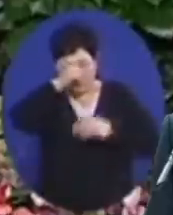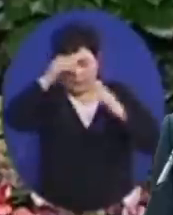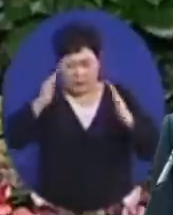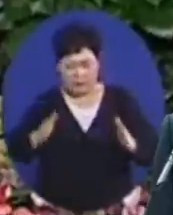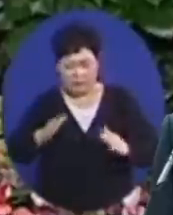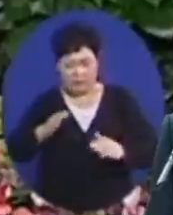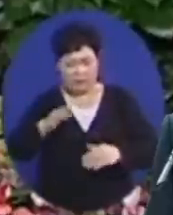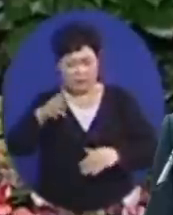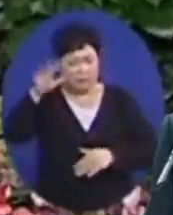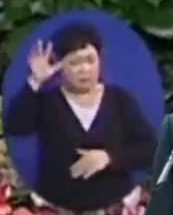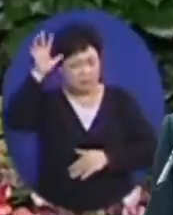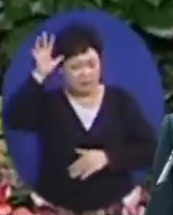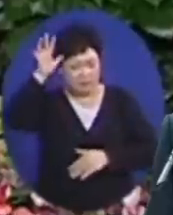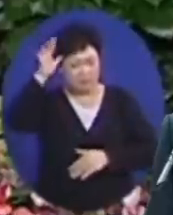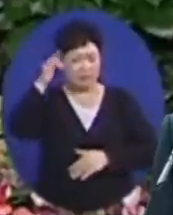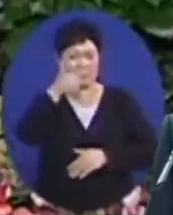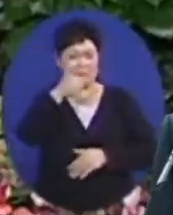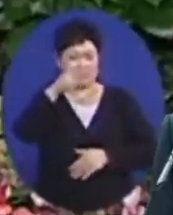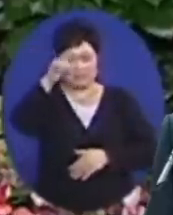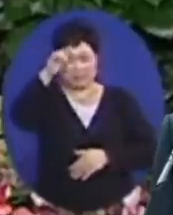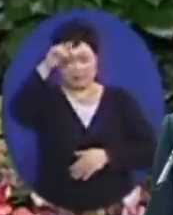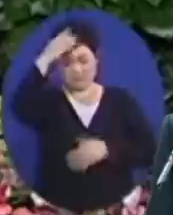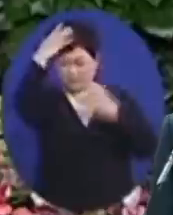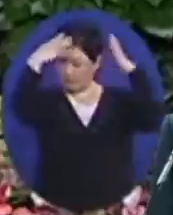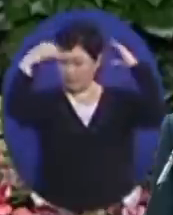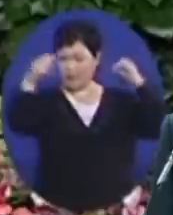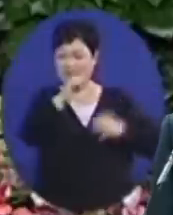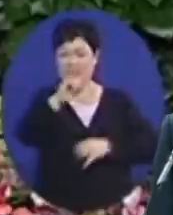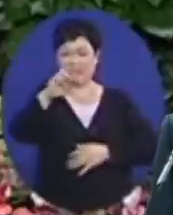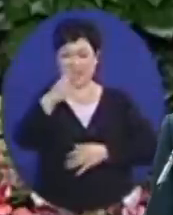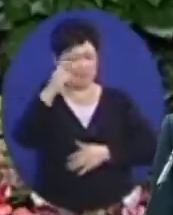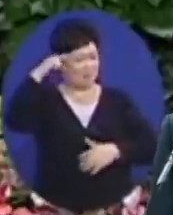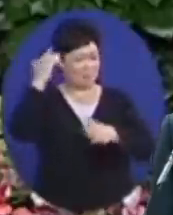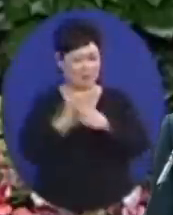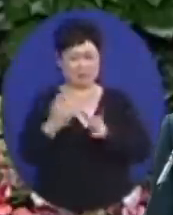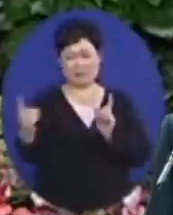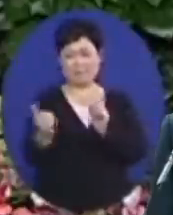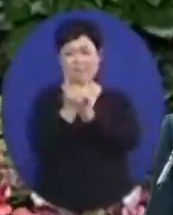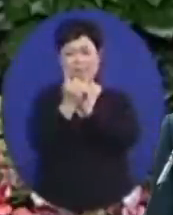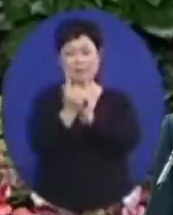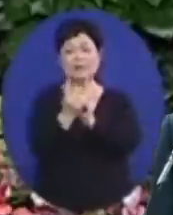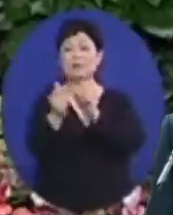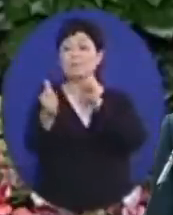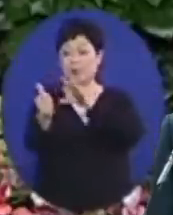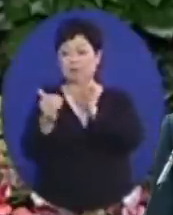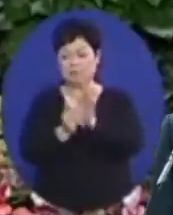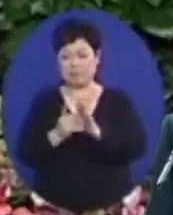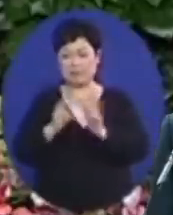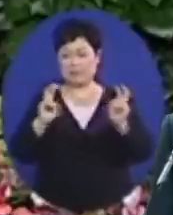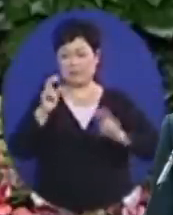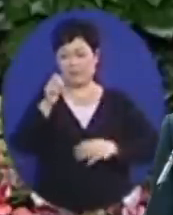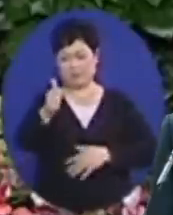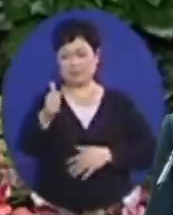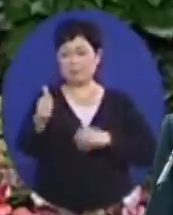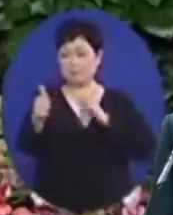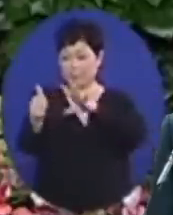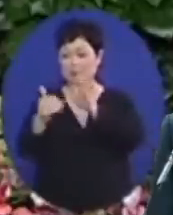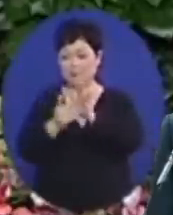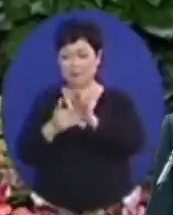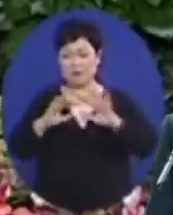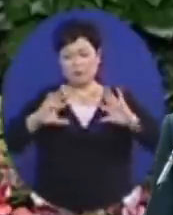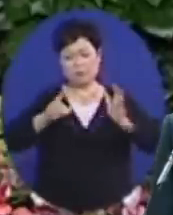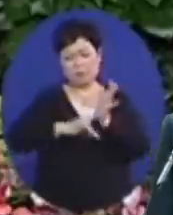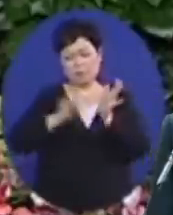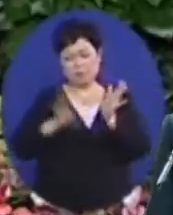철학자 나폴레옹 힐 박사를 청했습니다. 그리고 나폴레옹 힐에게 말했습니다. 회장은 그에게 국가가